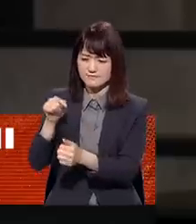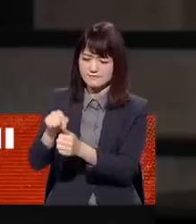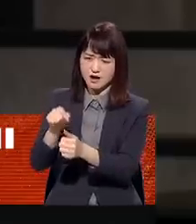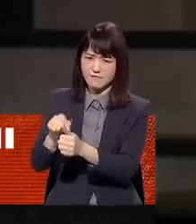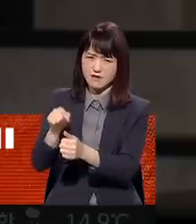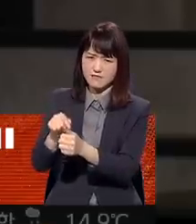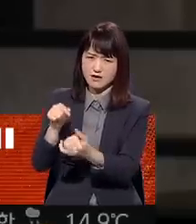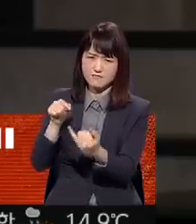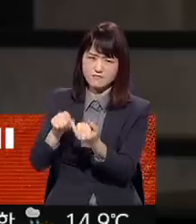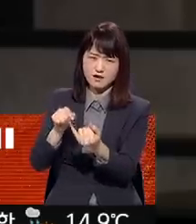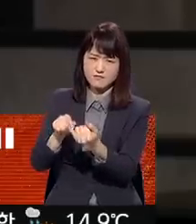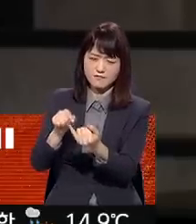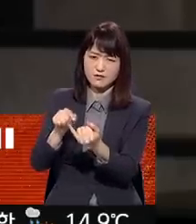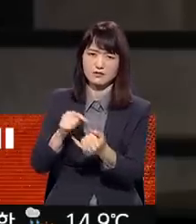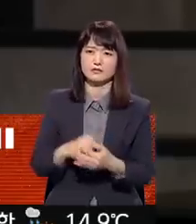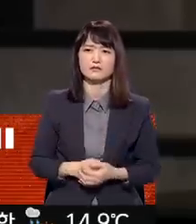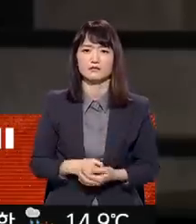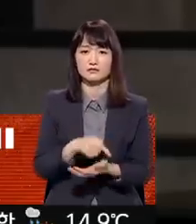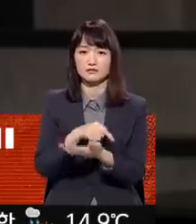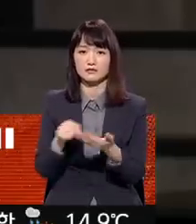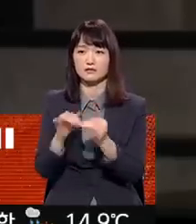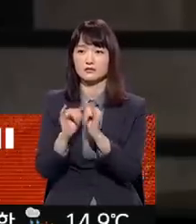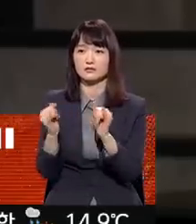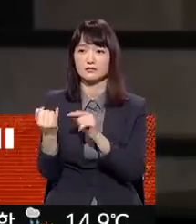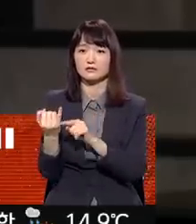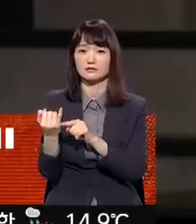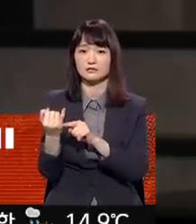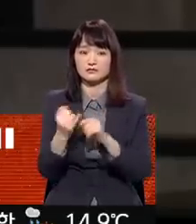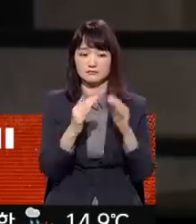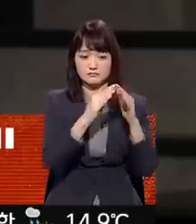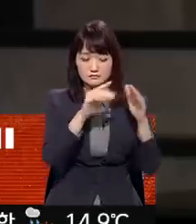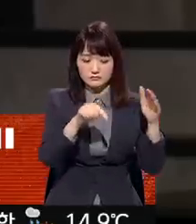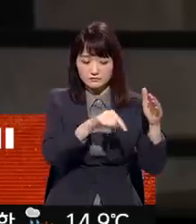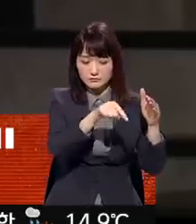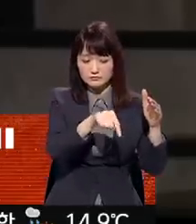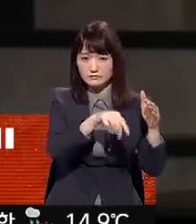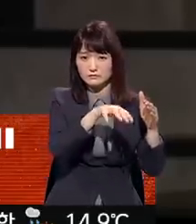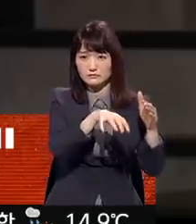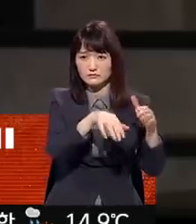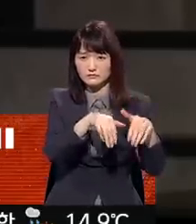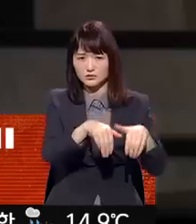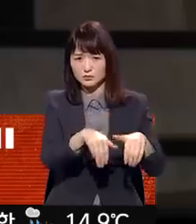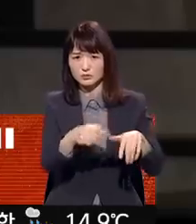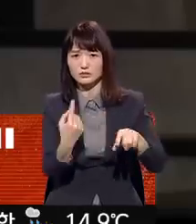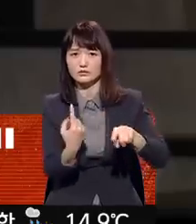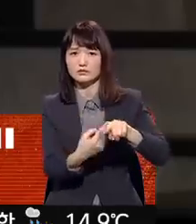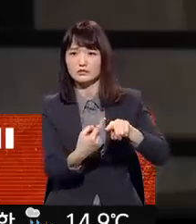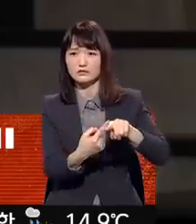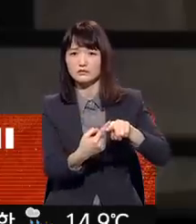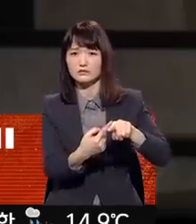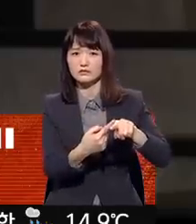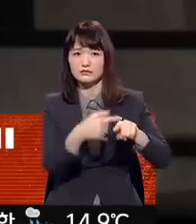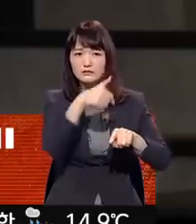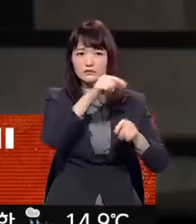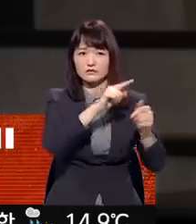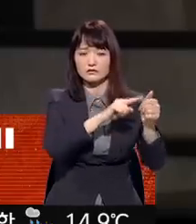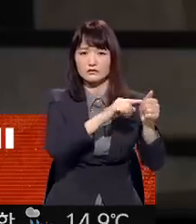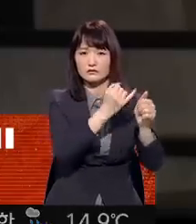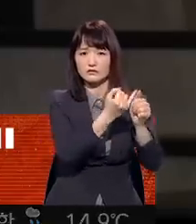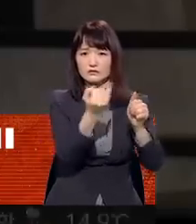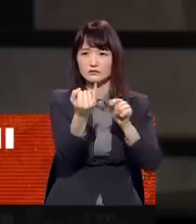하고 그래서 이 피해자들은 결국에 이 집에서 우리는 완전한 노예였는데 그 강 씨의